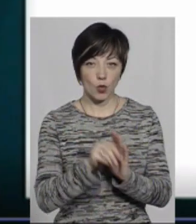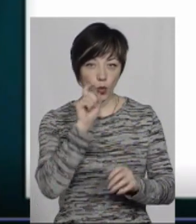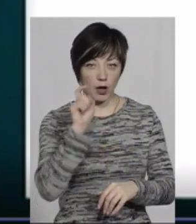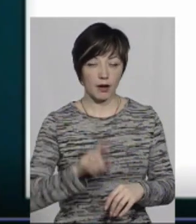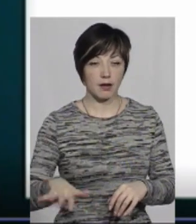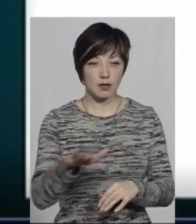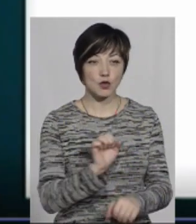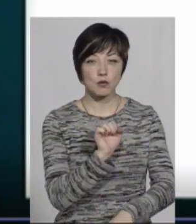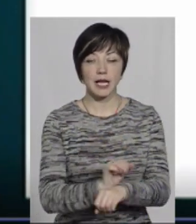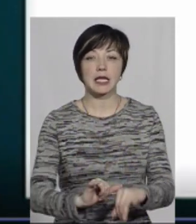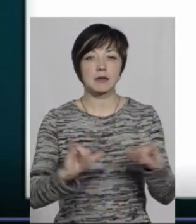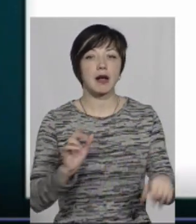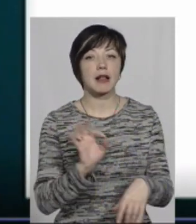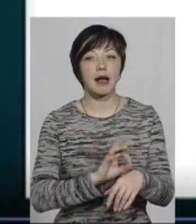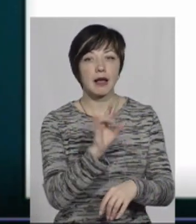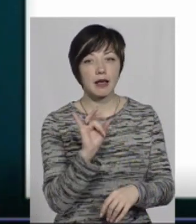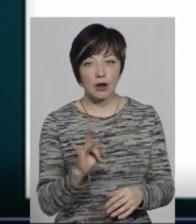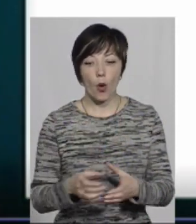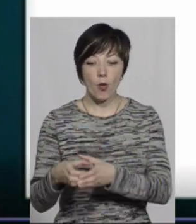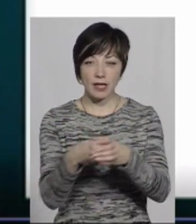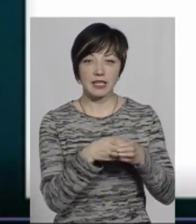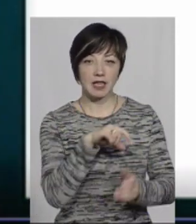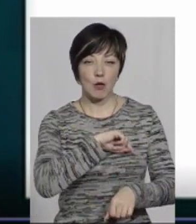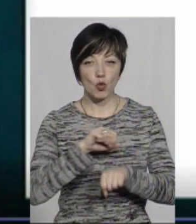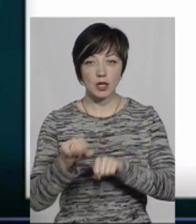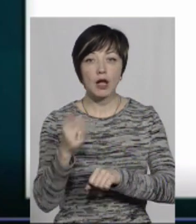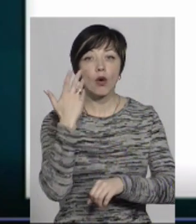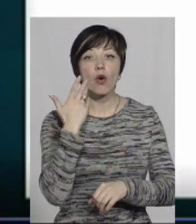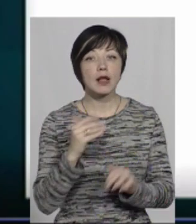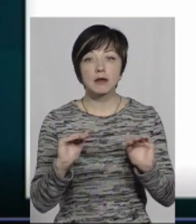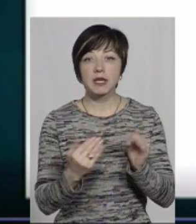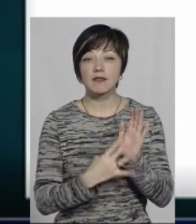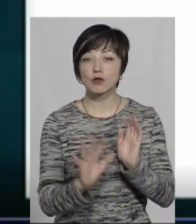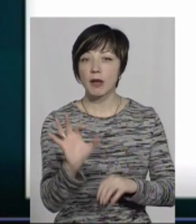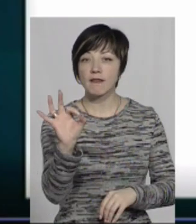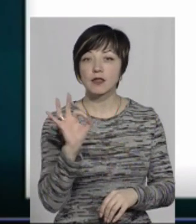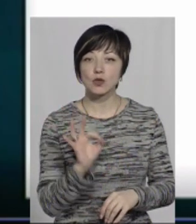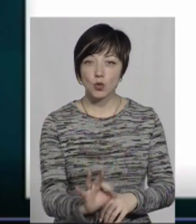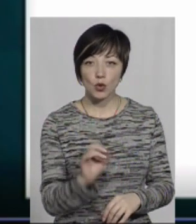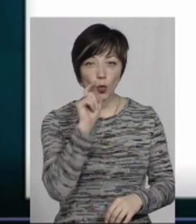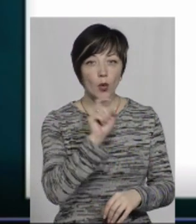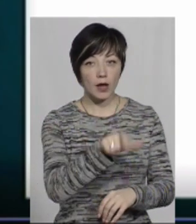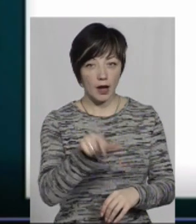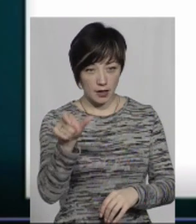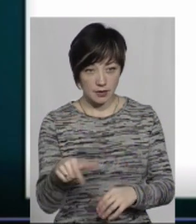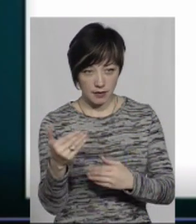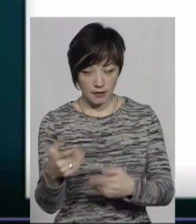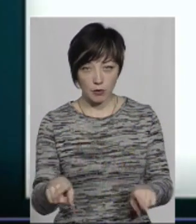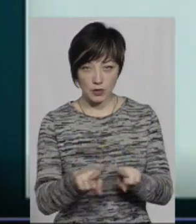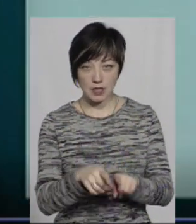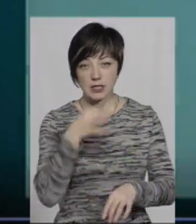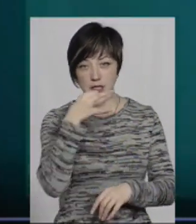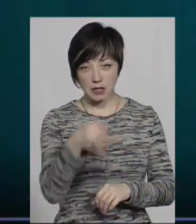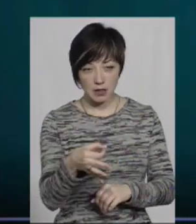Україна. Зупинити спалах кору може колективний імунітет, коли не менше 95 українців, пане Олександре, ви якраз теж про